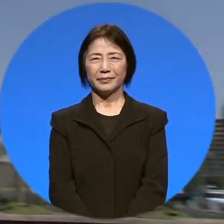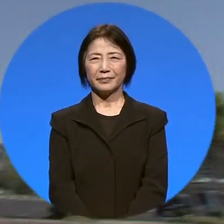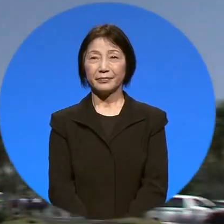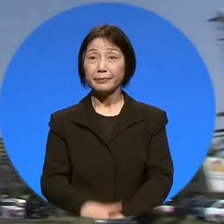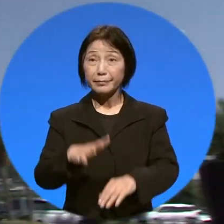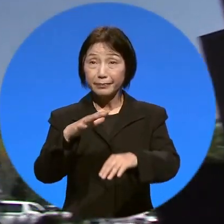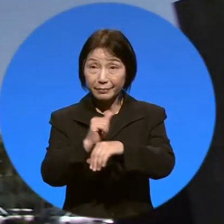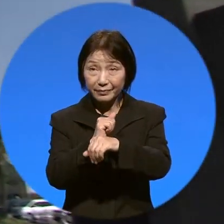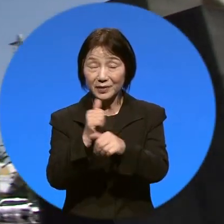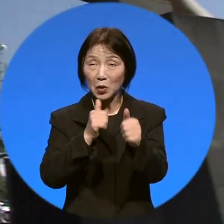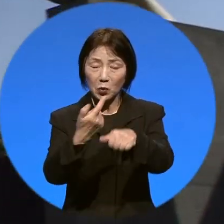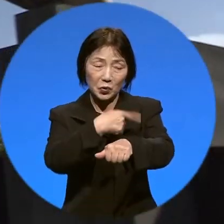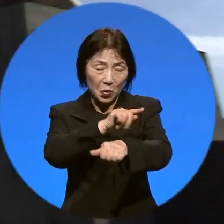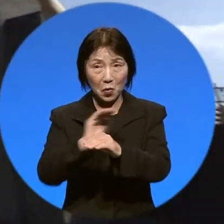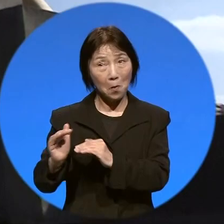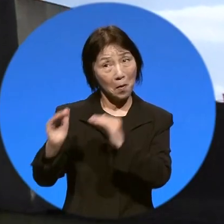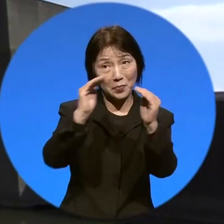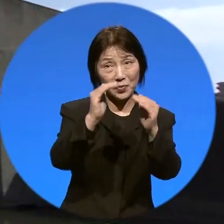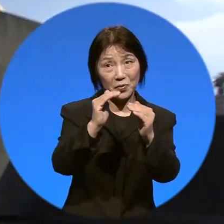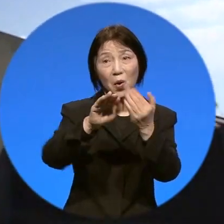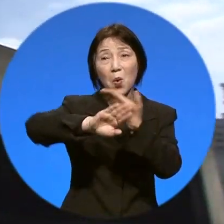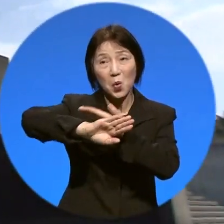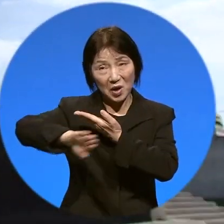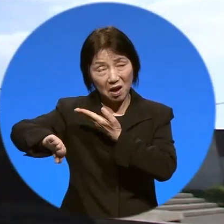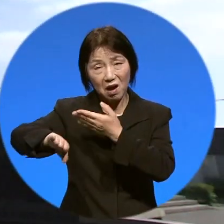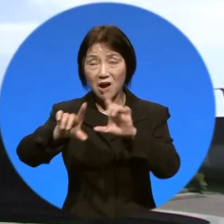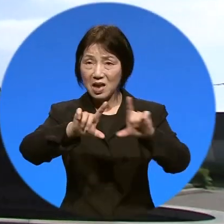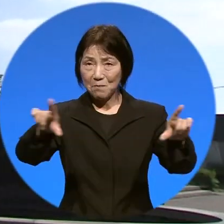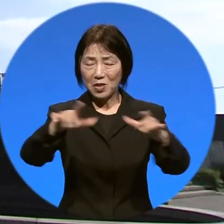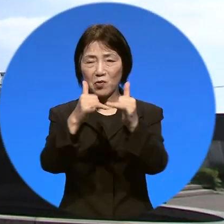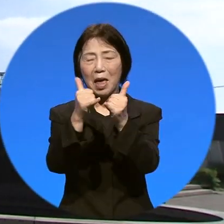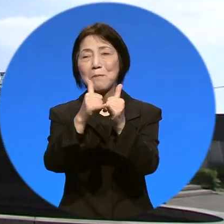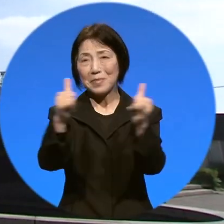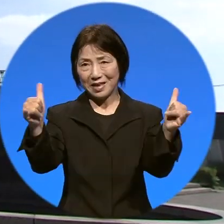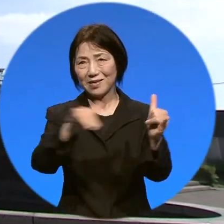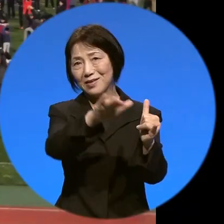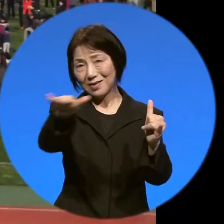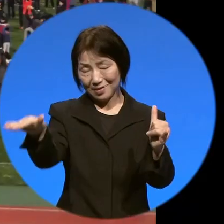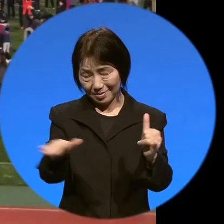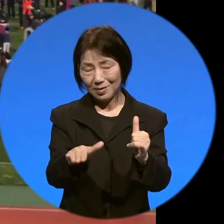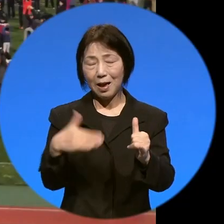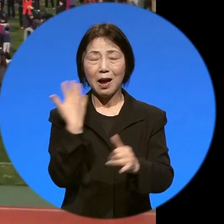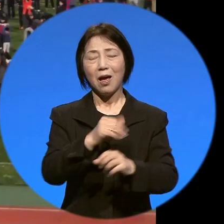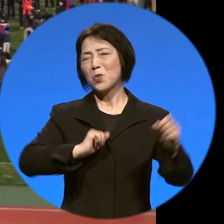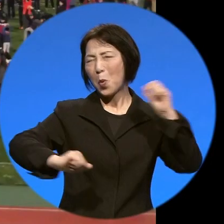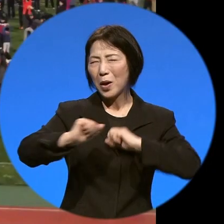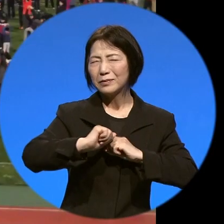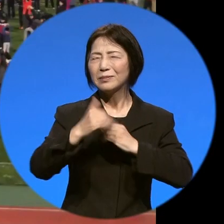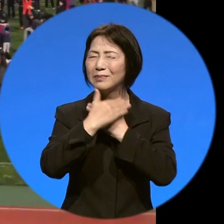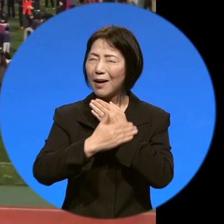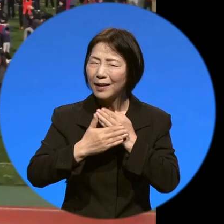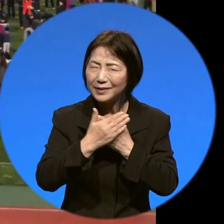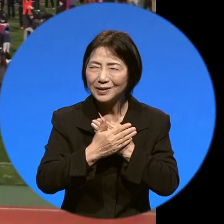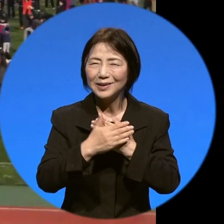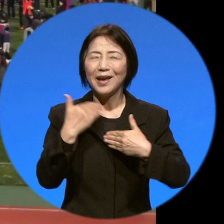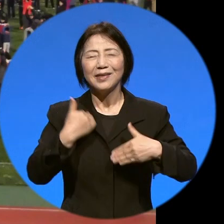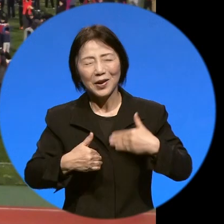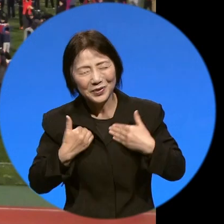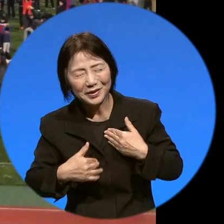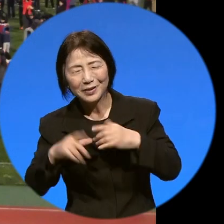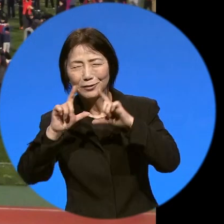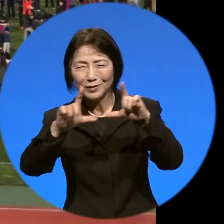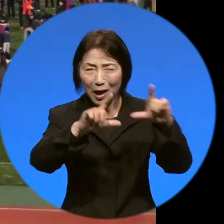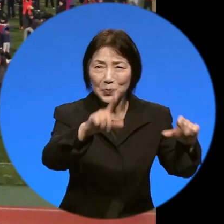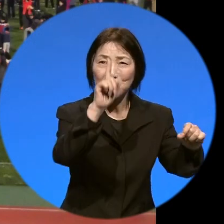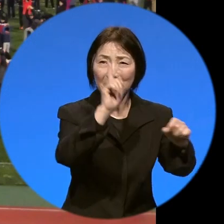選手の競技力向上だけでなく、一般県民へ体を動かすことの大切さ、楽しさを伝える